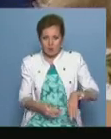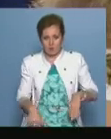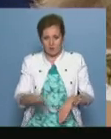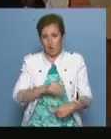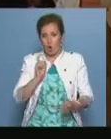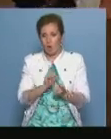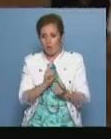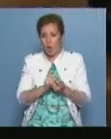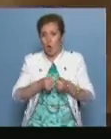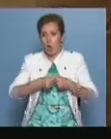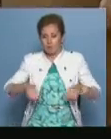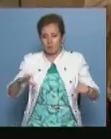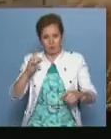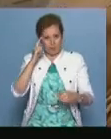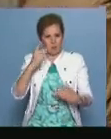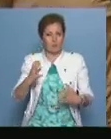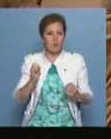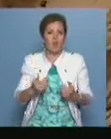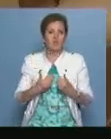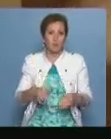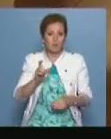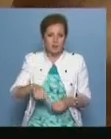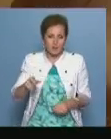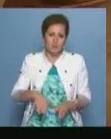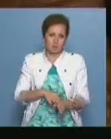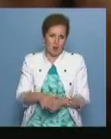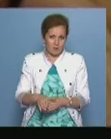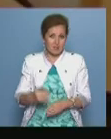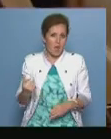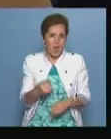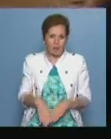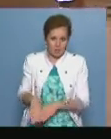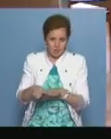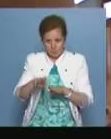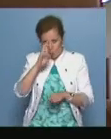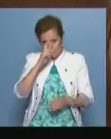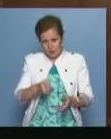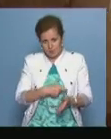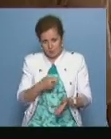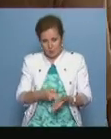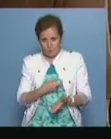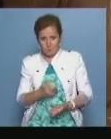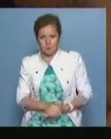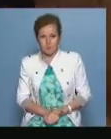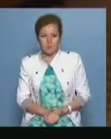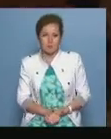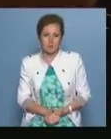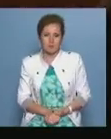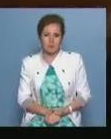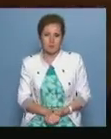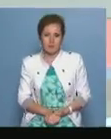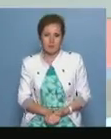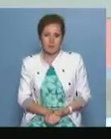станет ясно, как выпускники Удмуртии справились с единым госэкзаменом. Елена Лебедева, Юрий Зелененький, телеканал «Моя